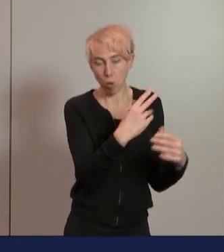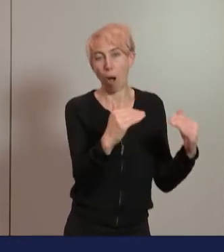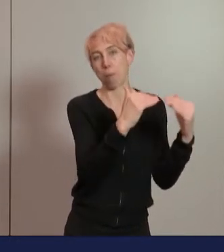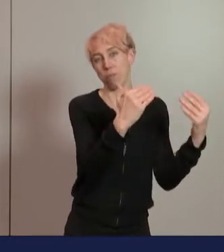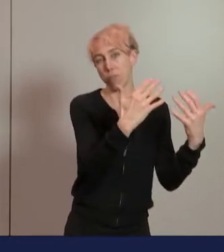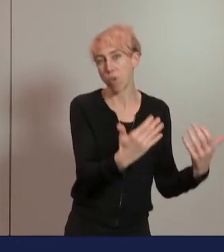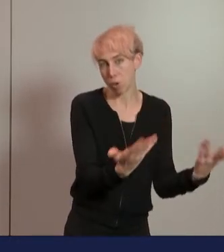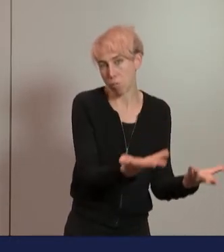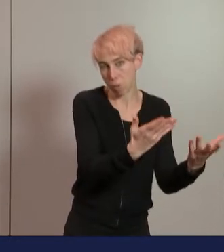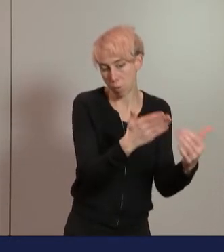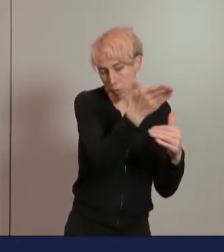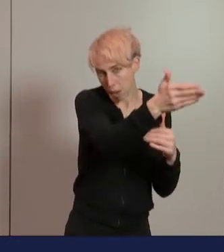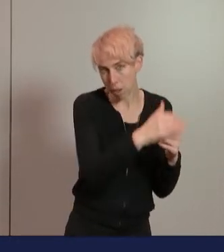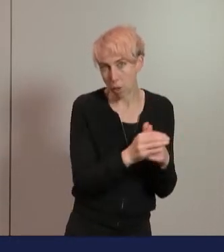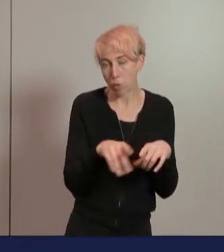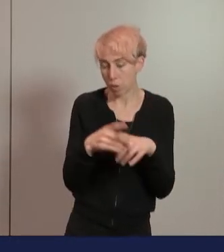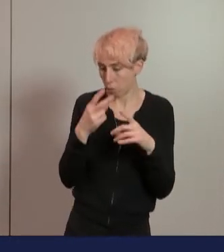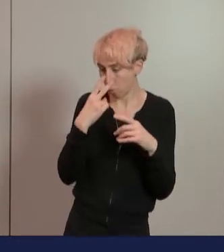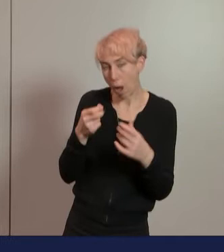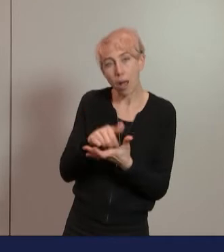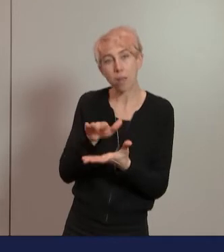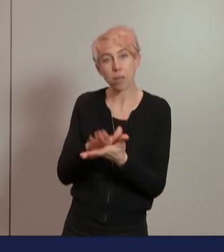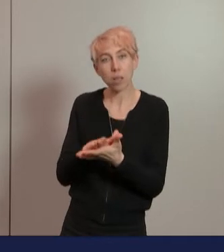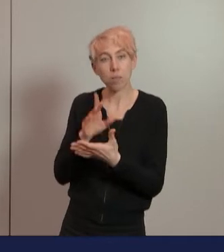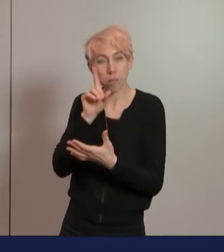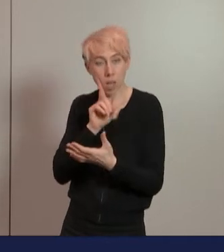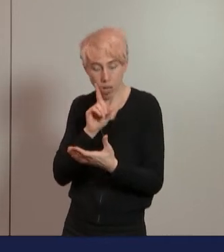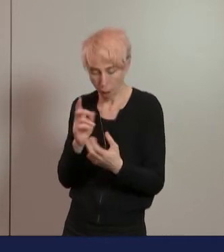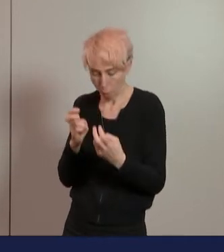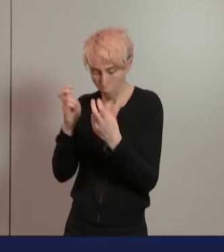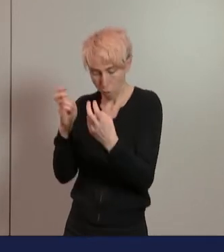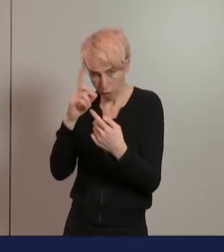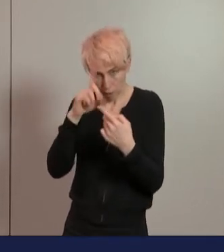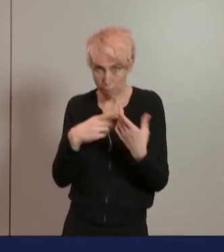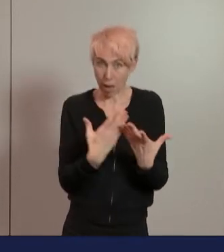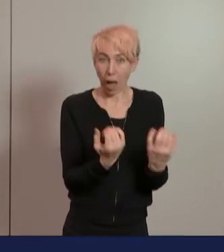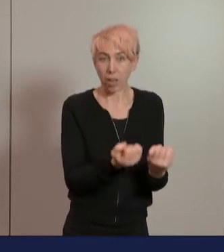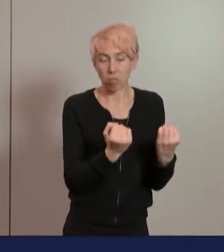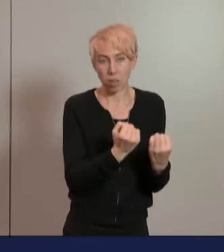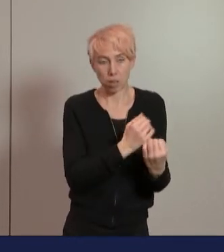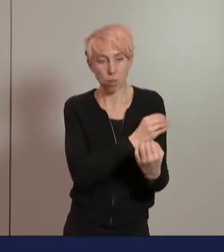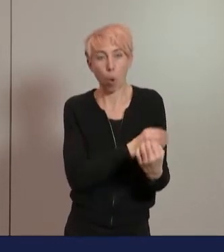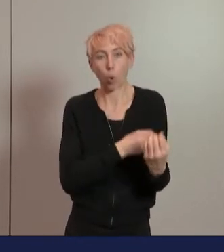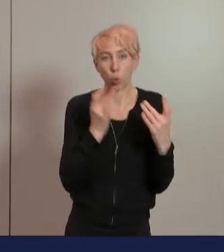noter une augmentation du nombre de jeunes filles inscrites sur l'activité carrément sport et culture.